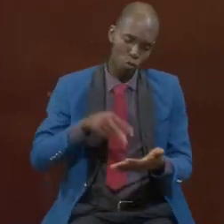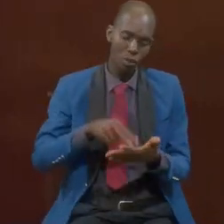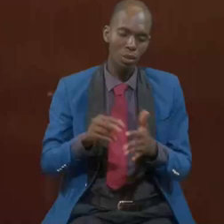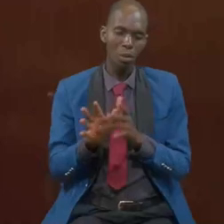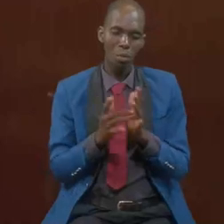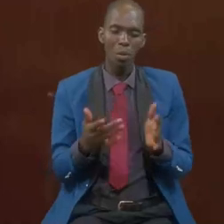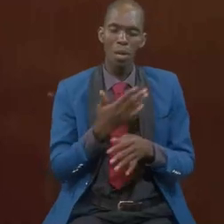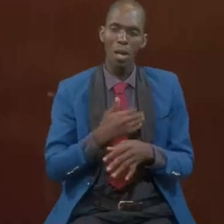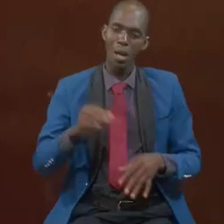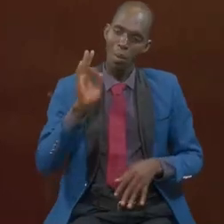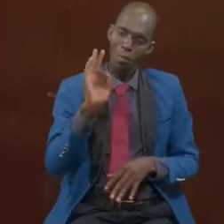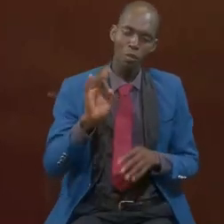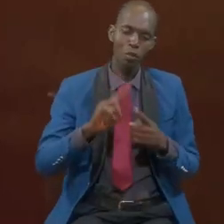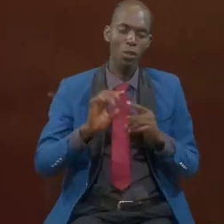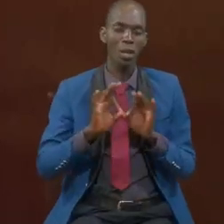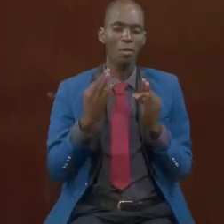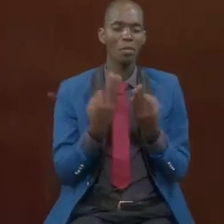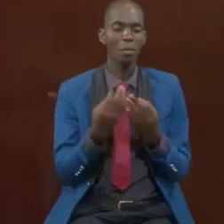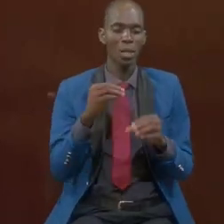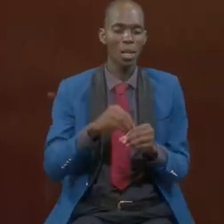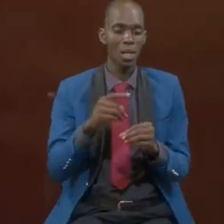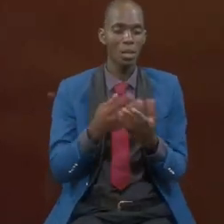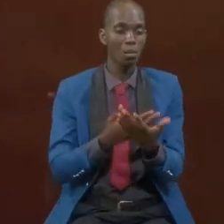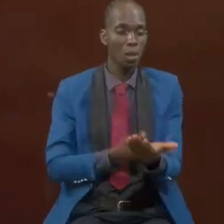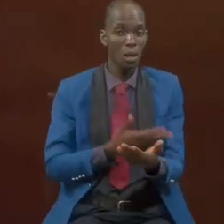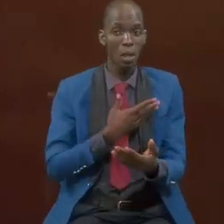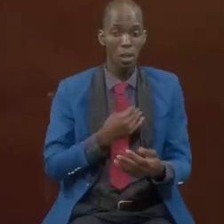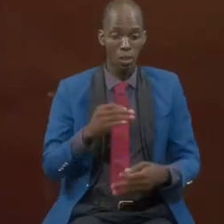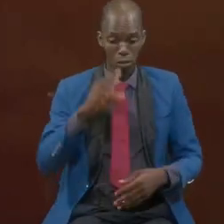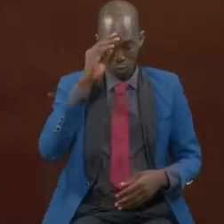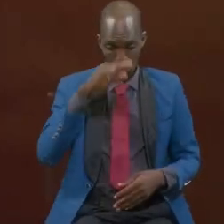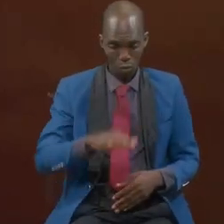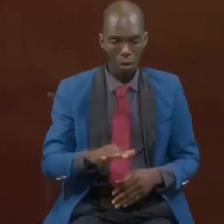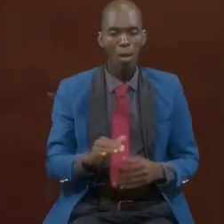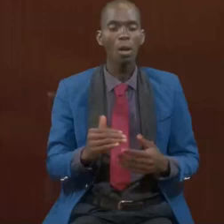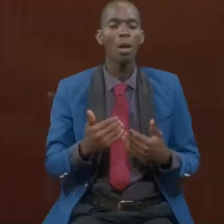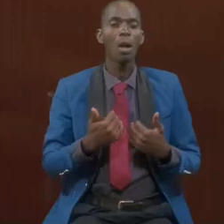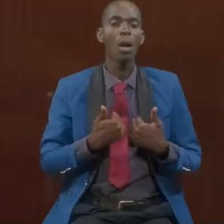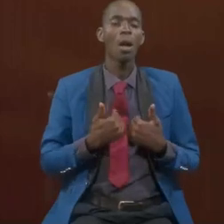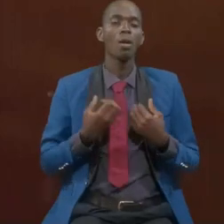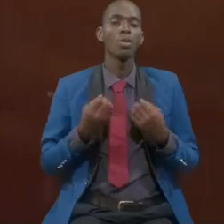doit lire la Bible et prêcher aux gens de la famille. Et l'enfant